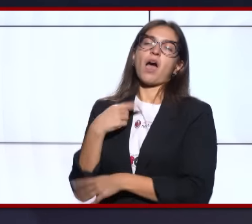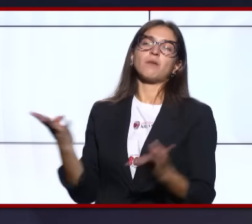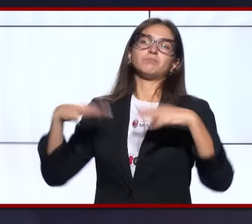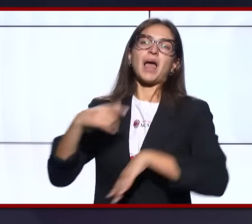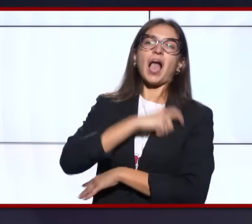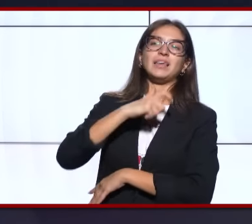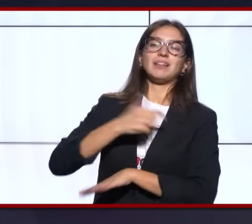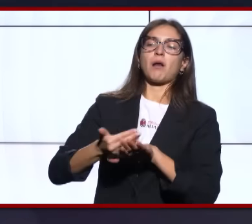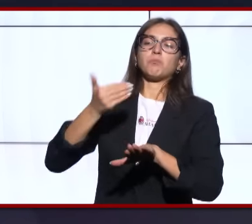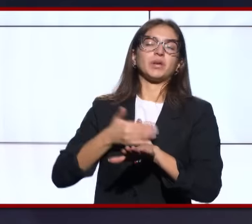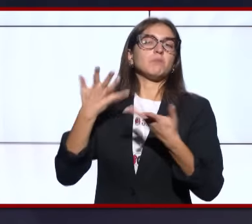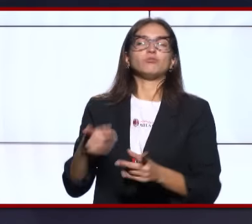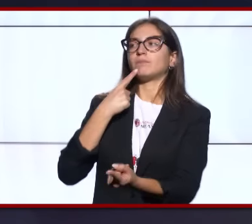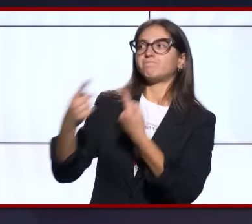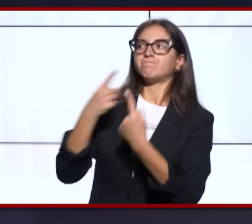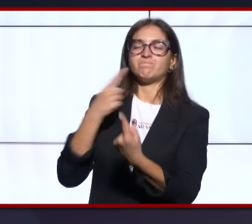l'Inter